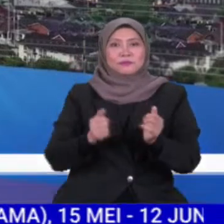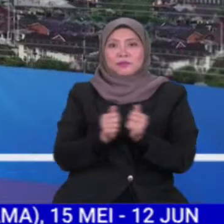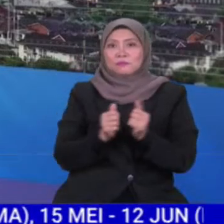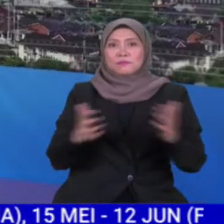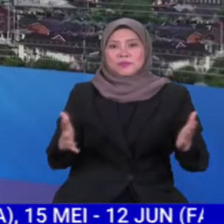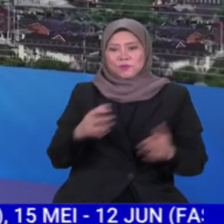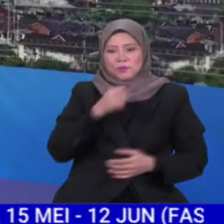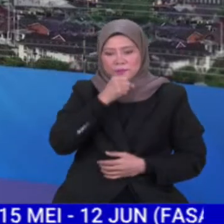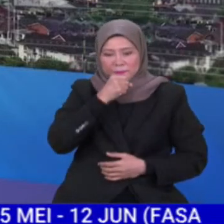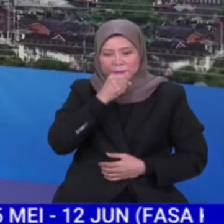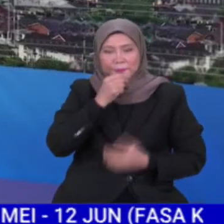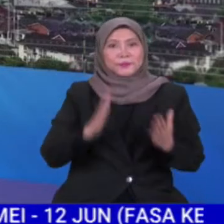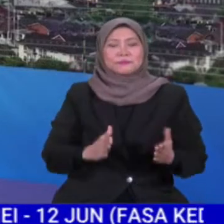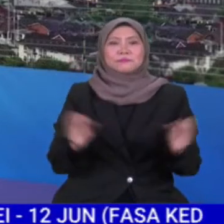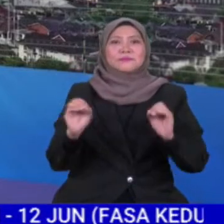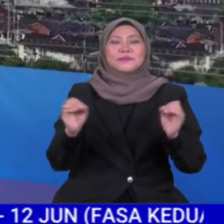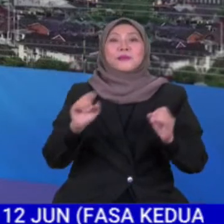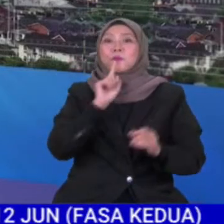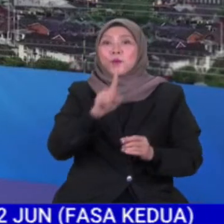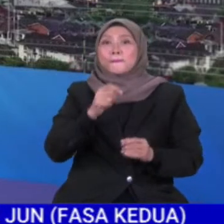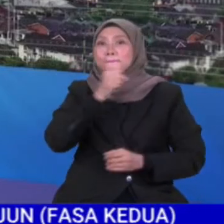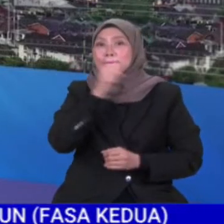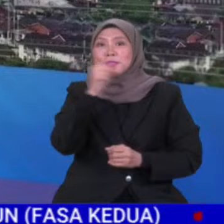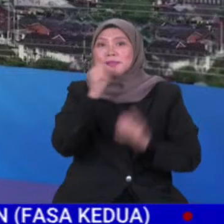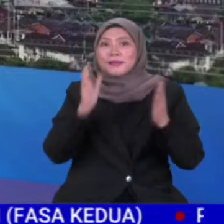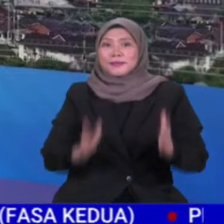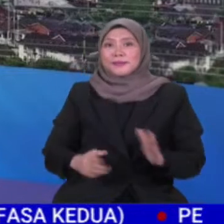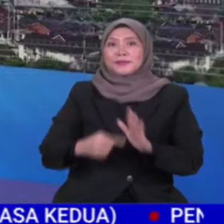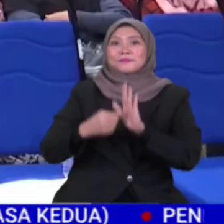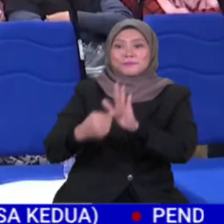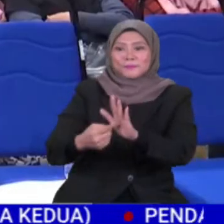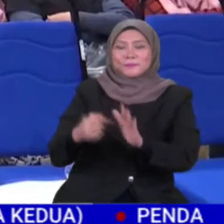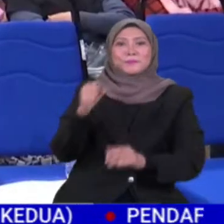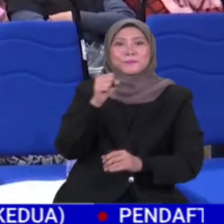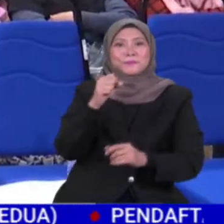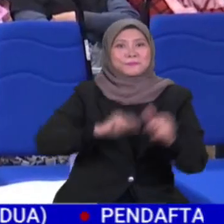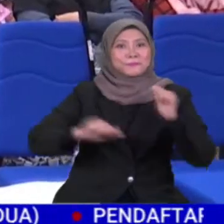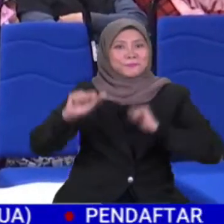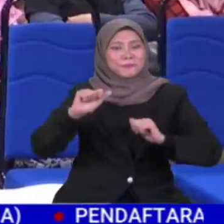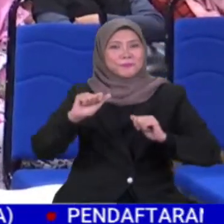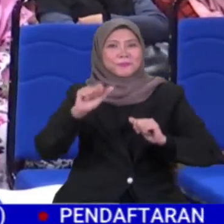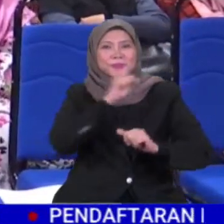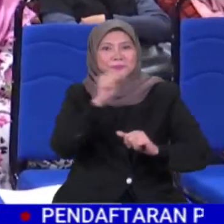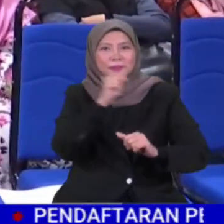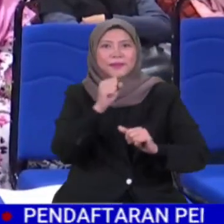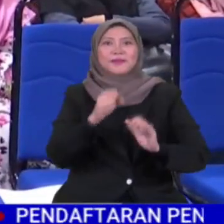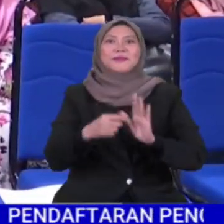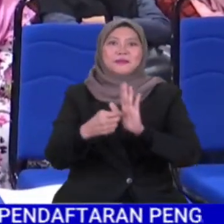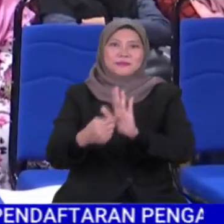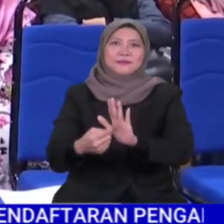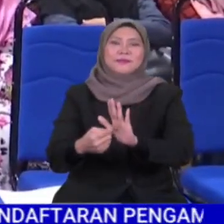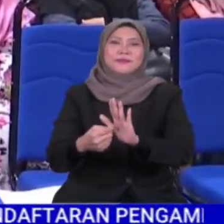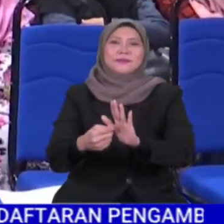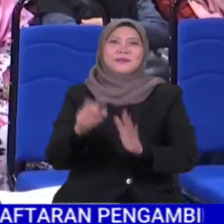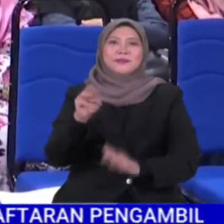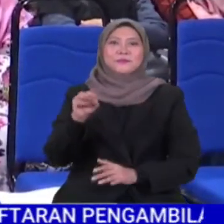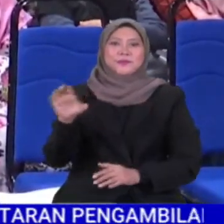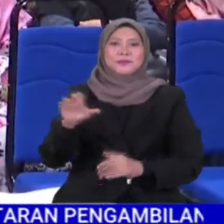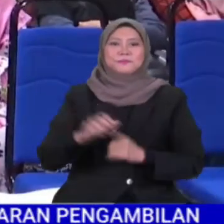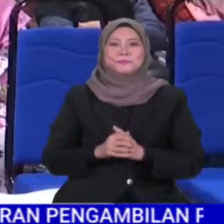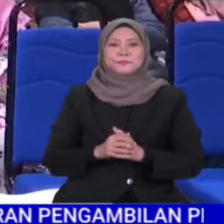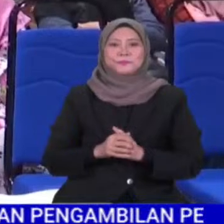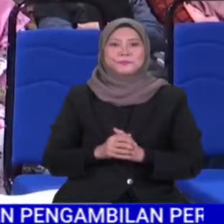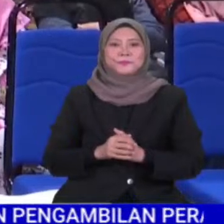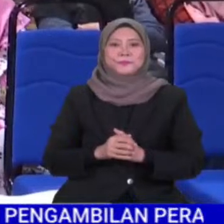pengacara. Ia akan dikendali sendiri oleh penyanyi yang membuat persembahan. Kita nak keluar daripada kebiasaan penerbitan